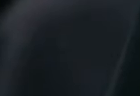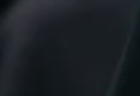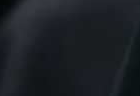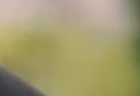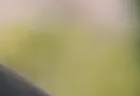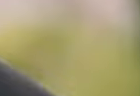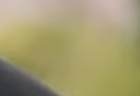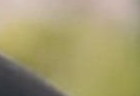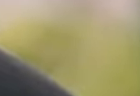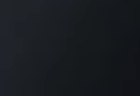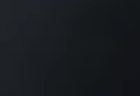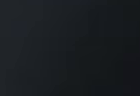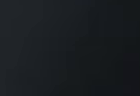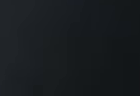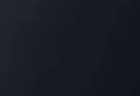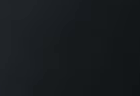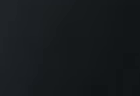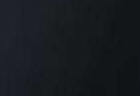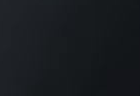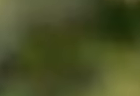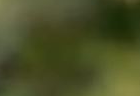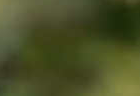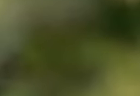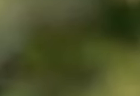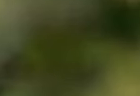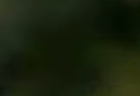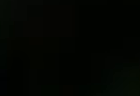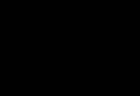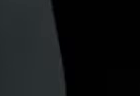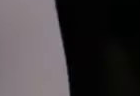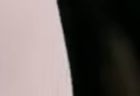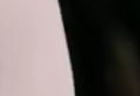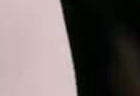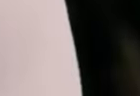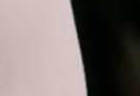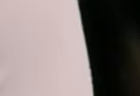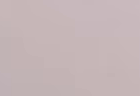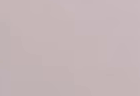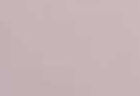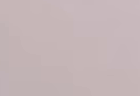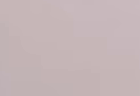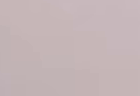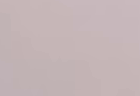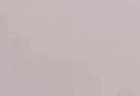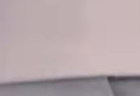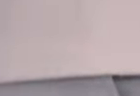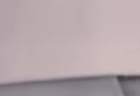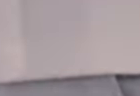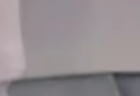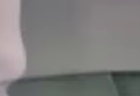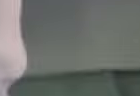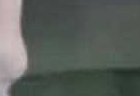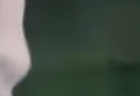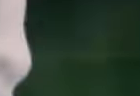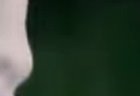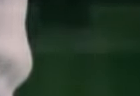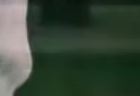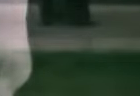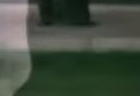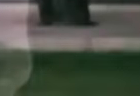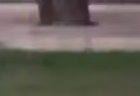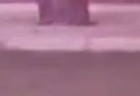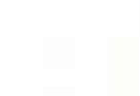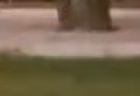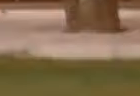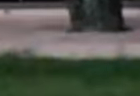Nang taong nangakong di nabubuksan ang puso sa iba. Mahal kita, Danica. Mahal kita noon pa. Si Louie lang ang nasa isip ko. Hindi